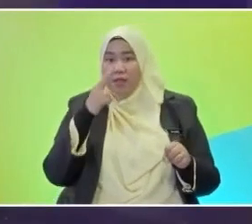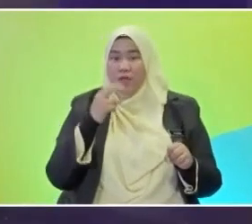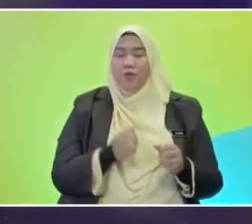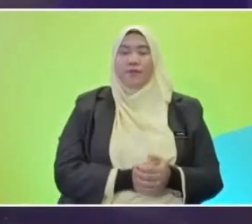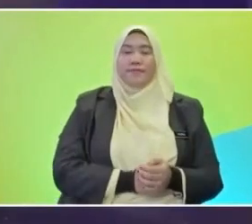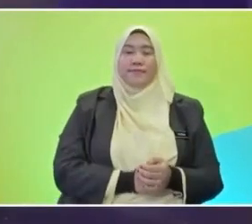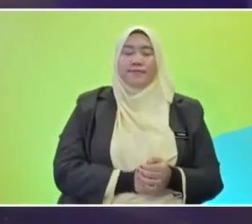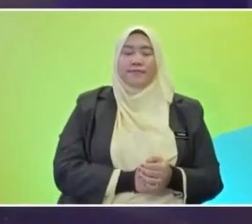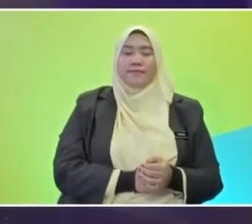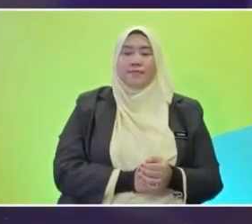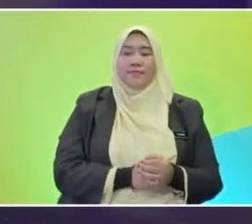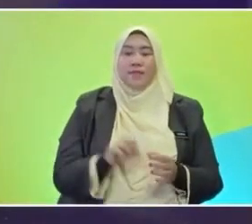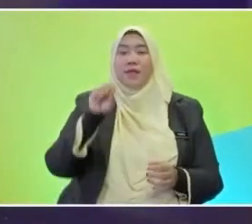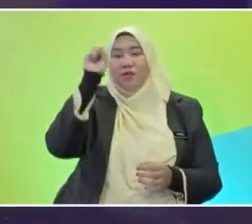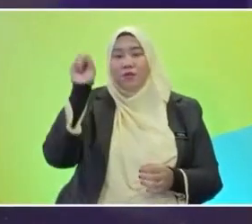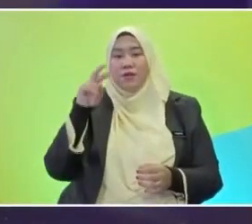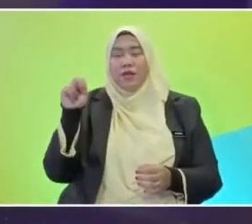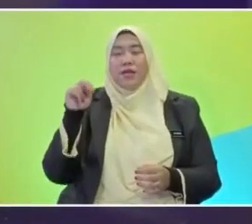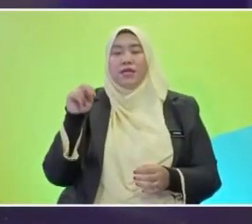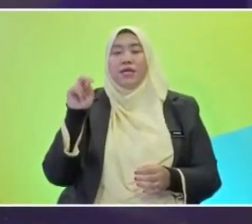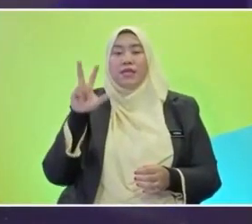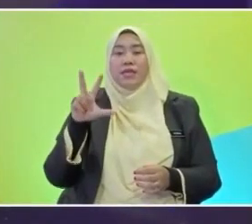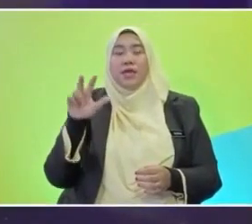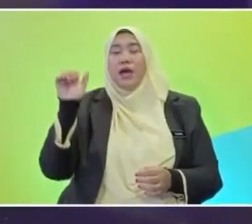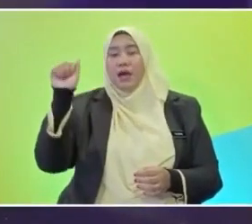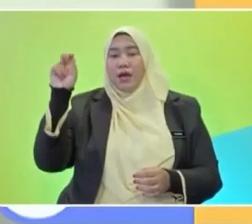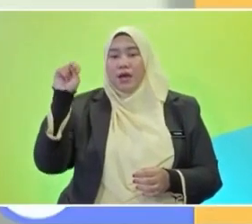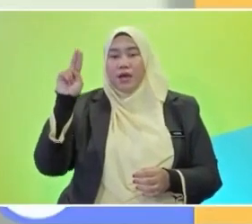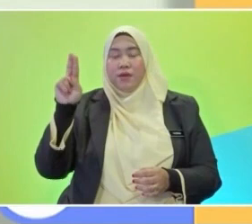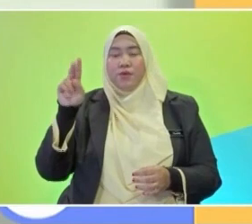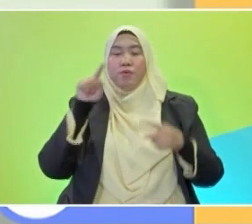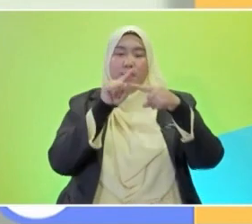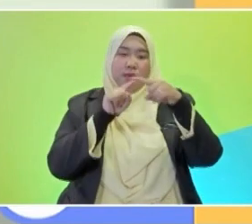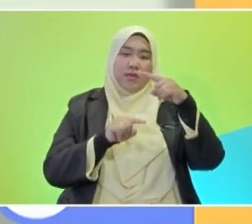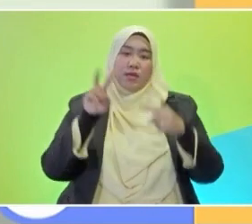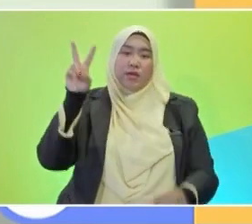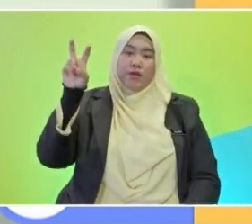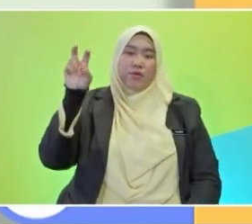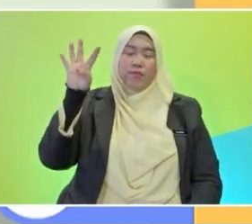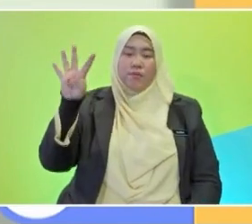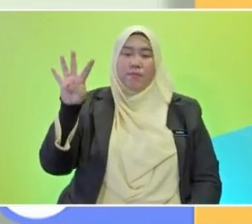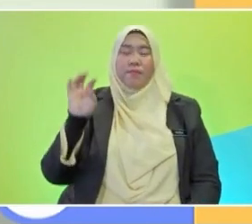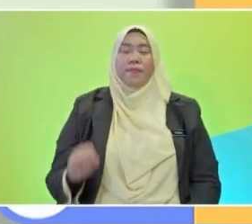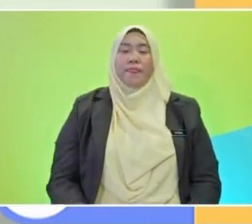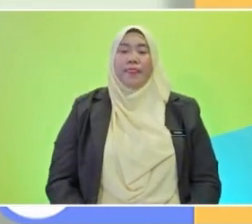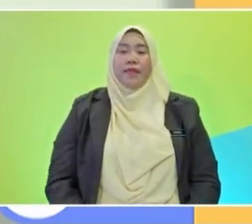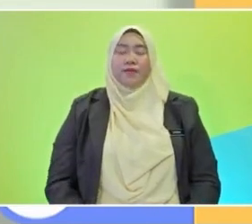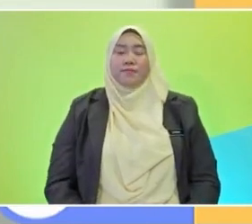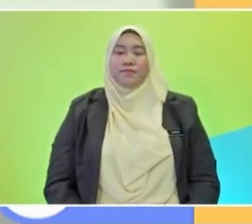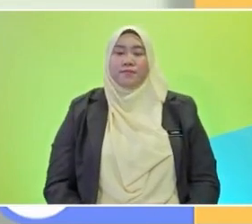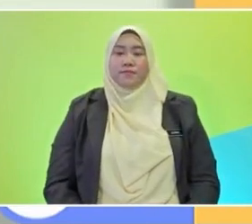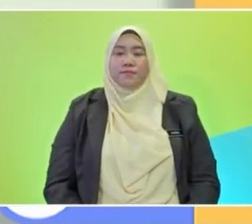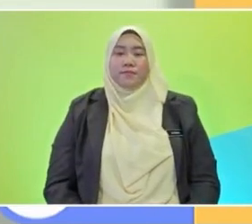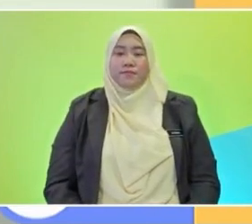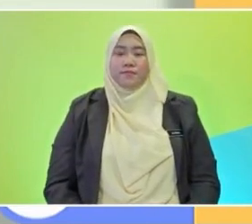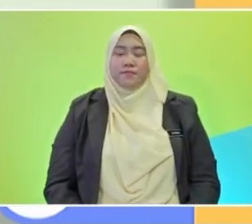baik yang ketiga kita tengok soal yang berikutnya anu bahagi 24 sampai dengan 3.190 baik